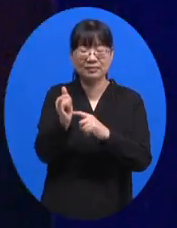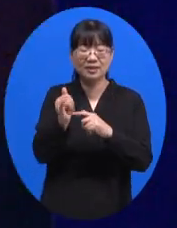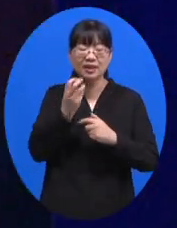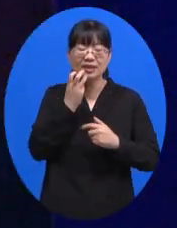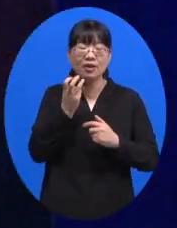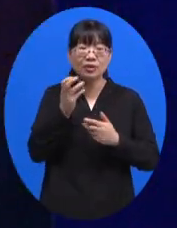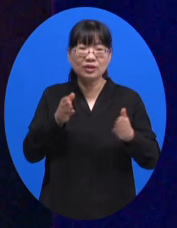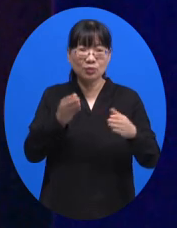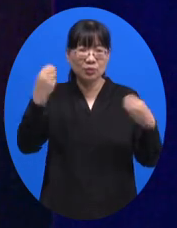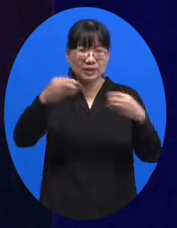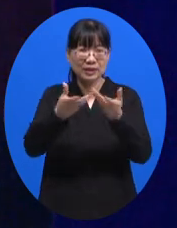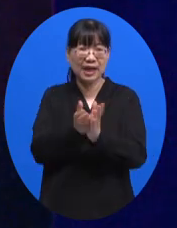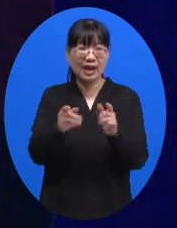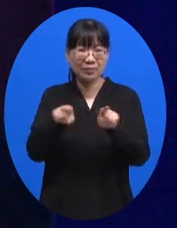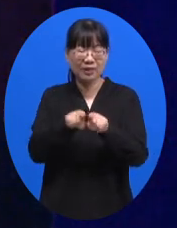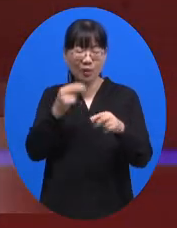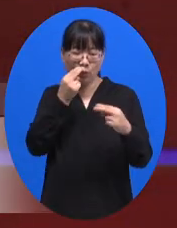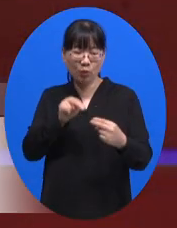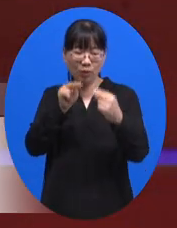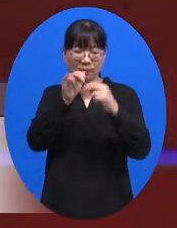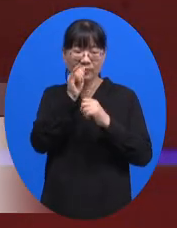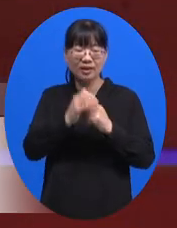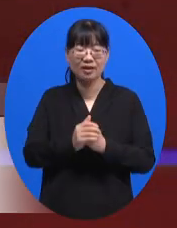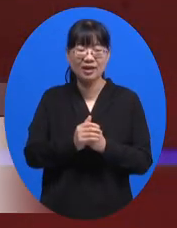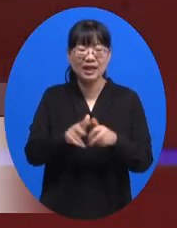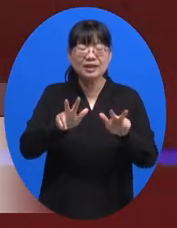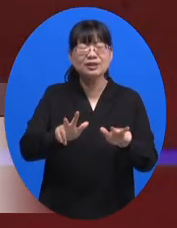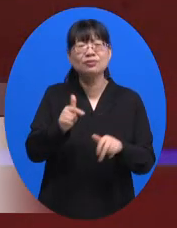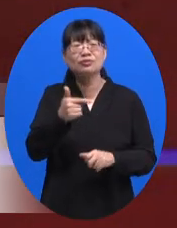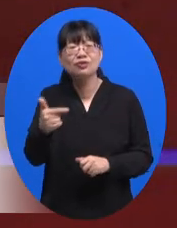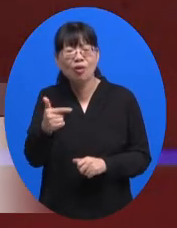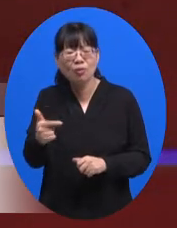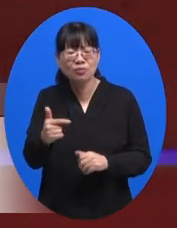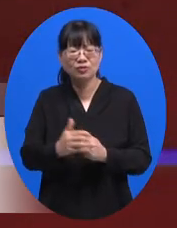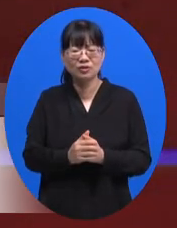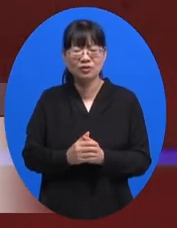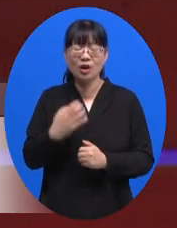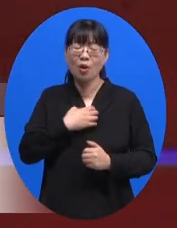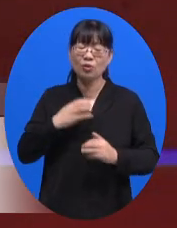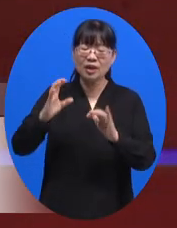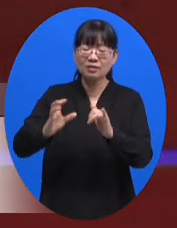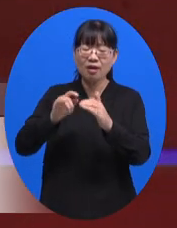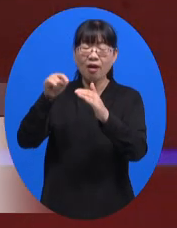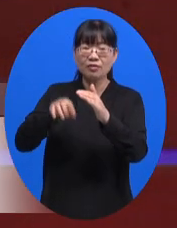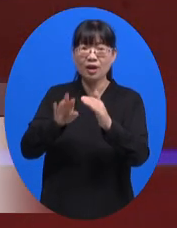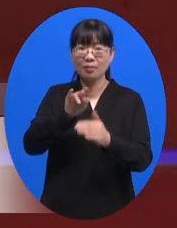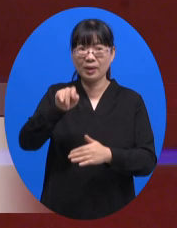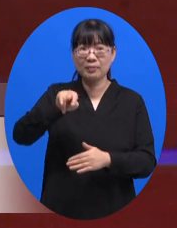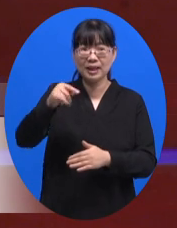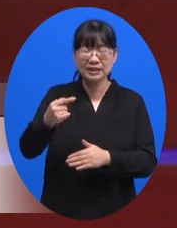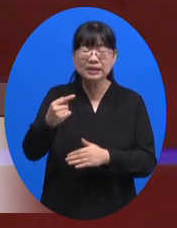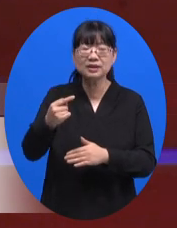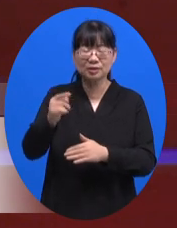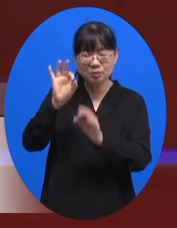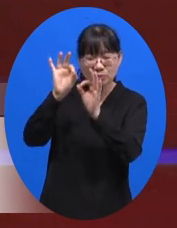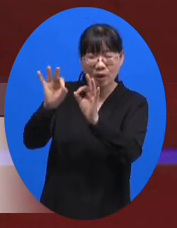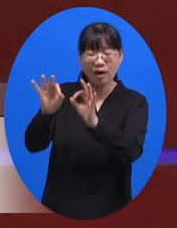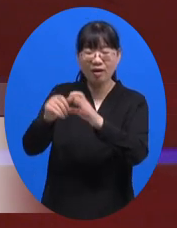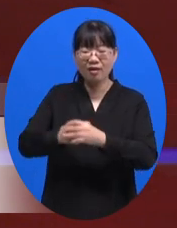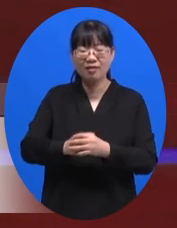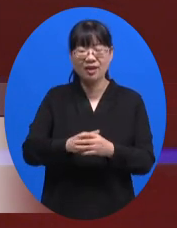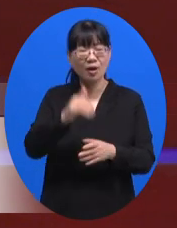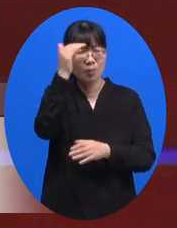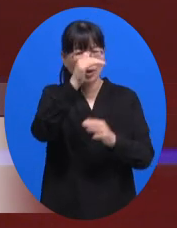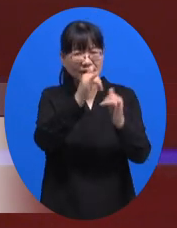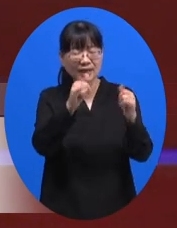극단 단원들과 호흡을 맞춥니다. 지금 너무너무 괴로운 세상 속에서 맥베스라는 작품을 보면서